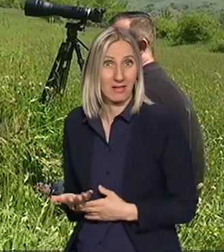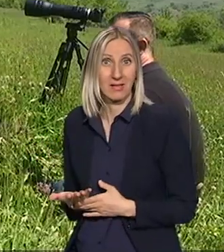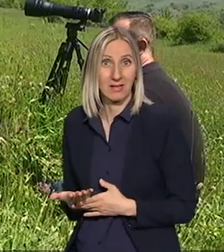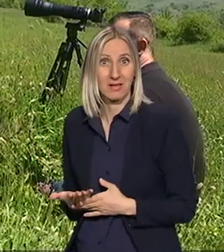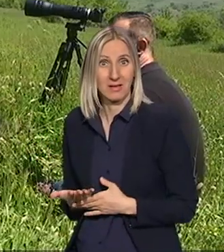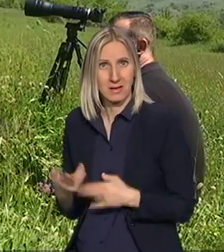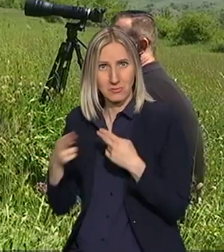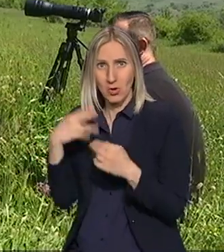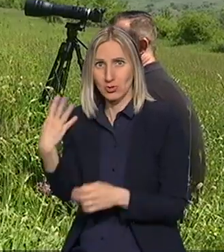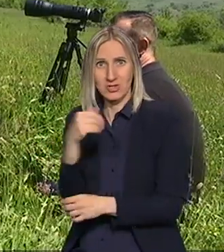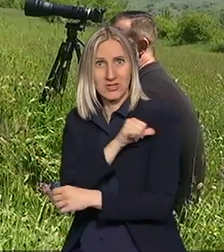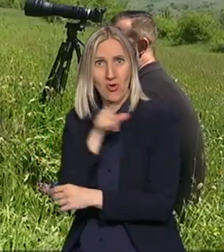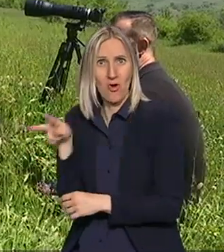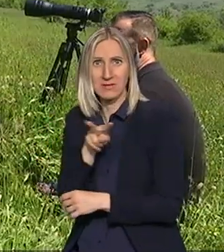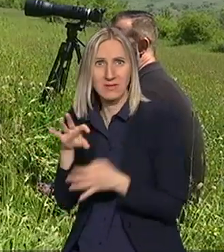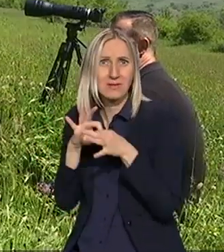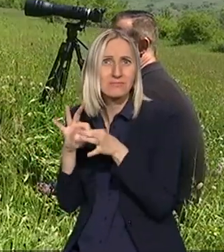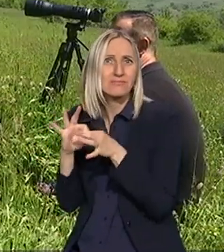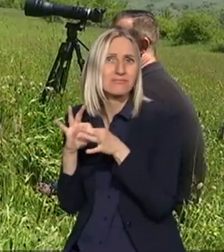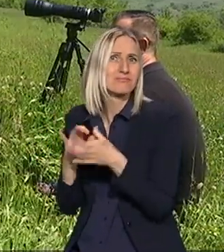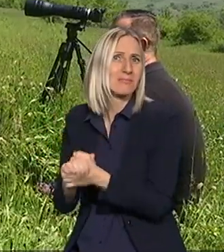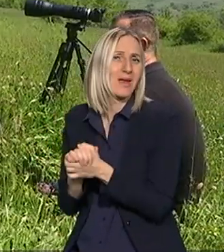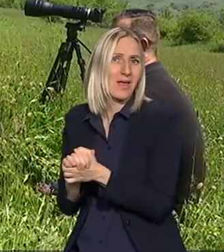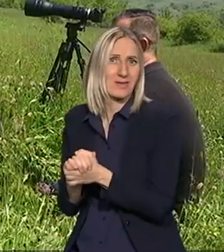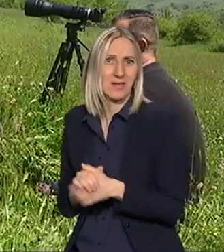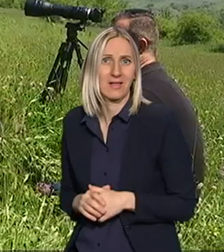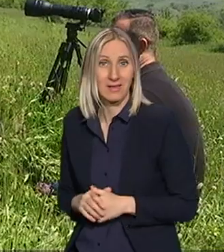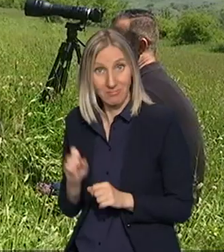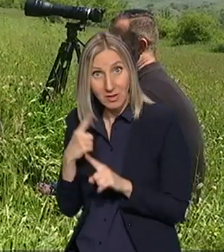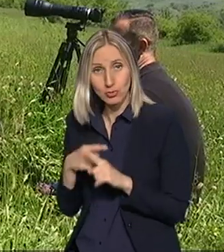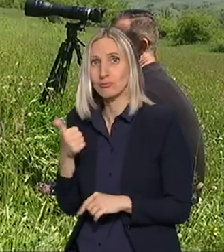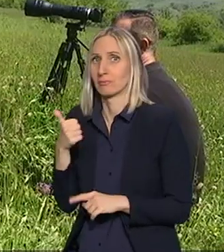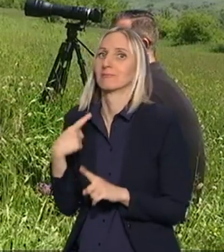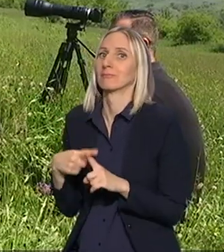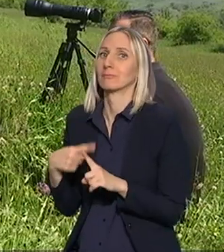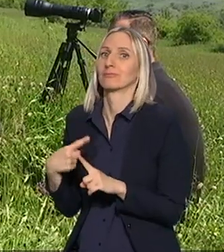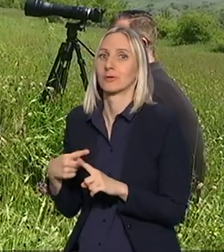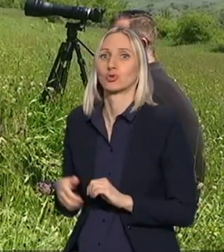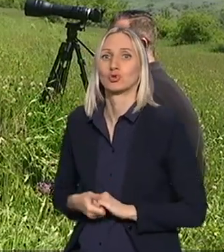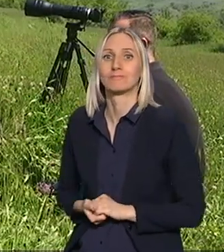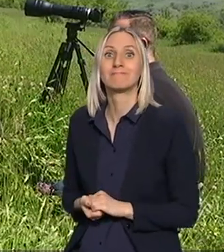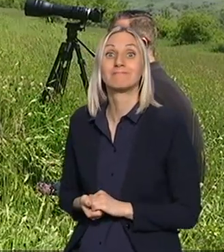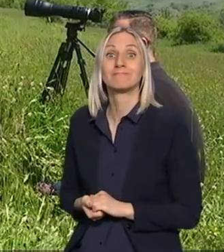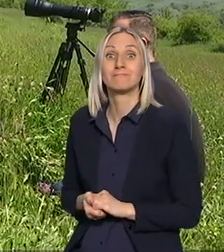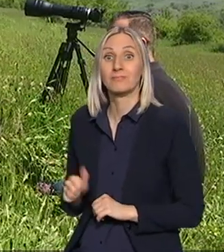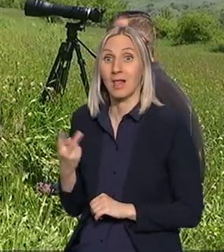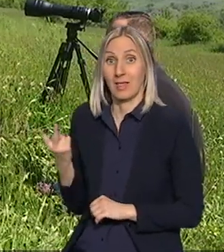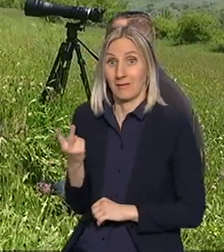da je 4 decenije, je li tako? Otprilike. Jeste. Tako. Jeste vas